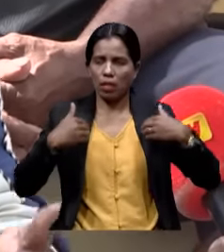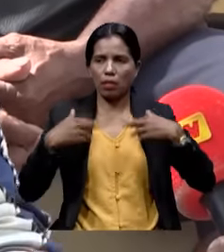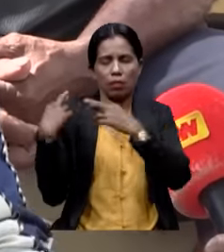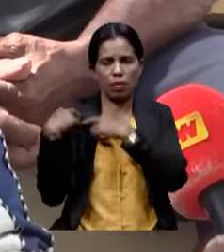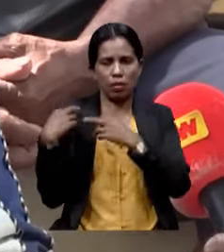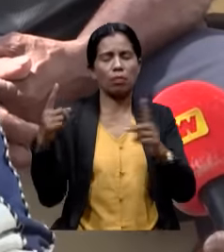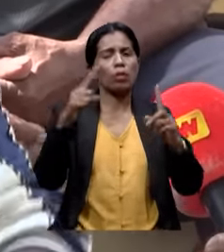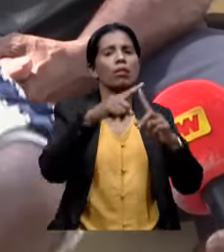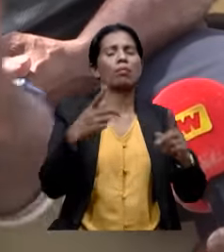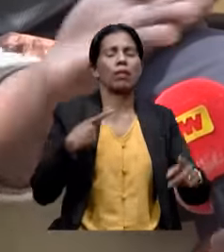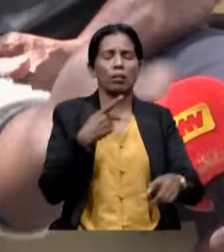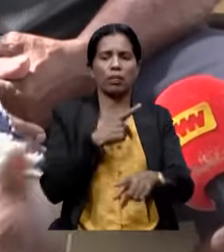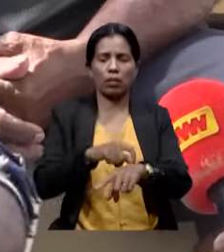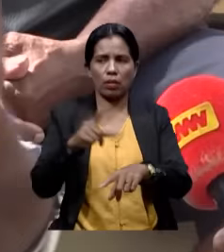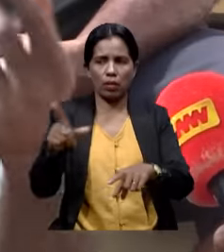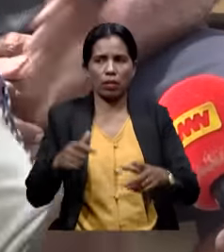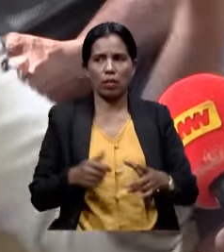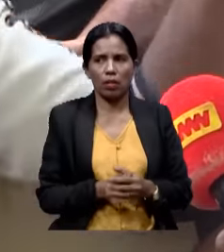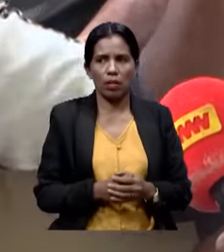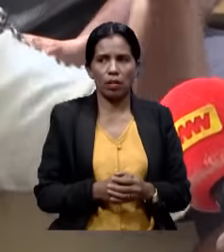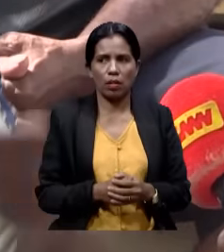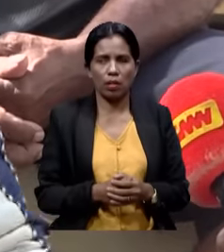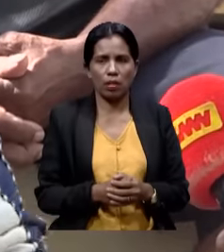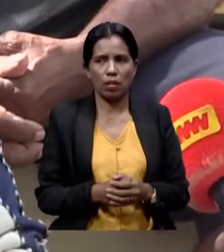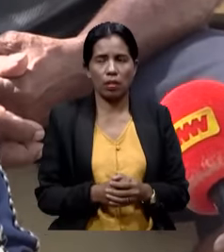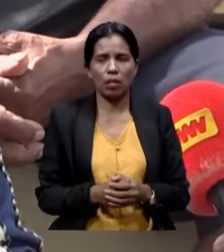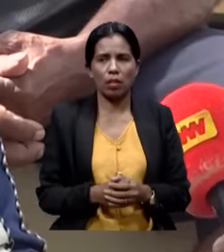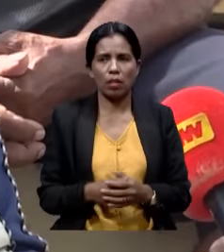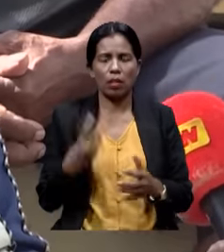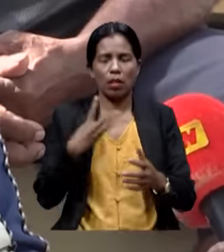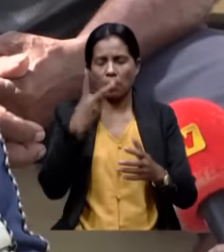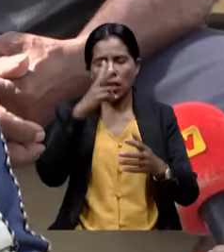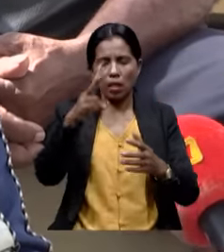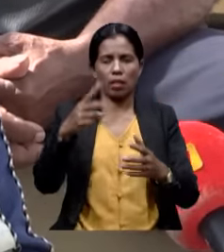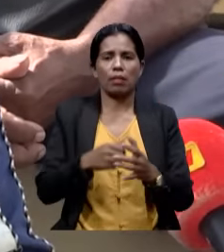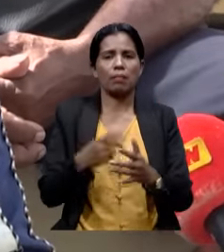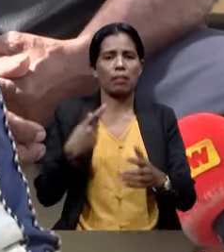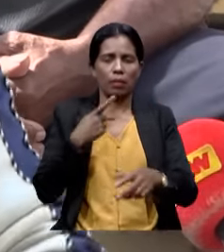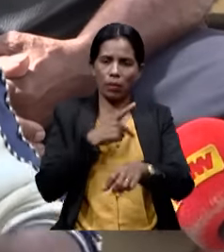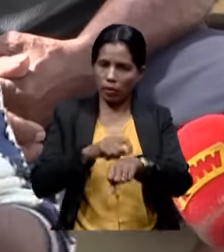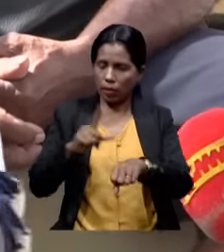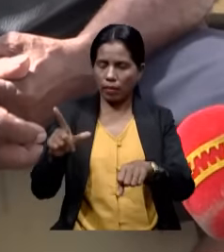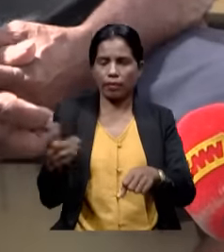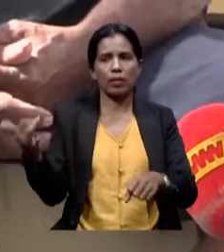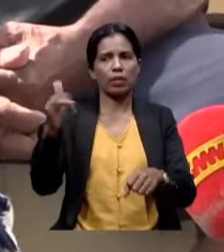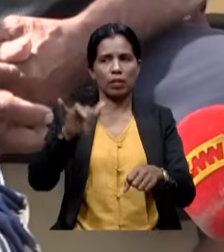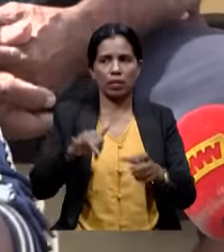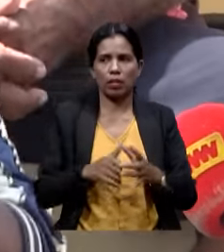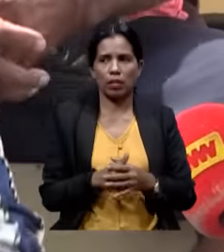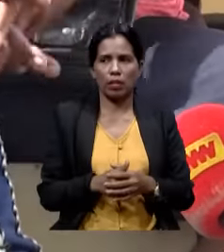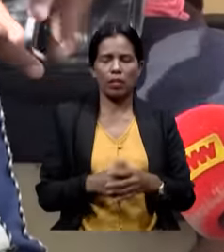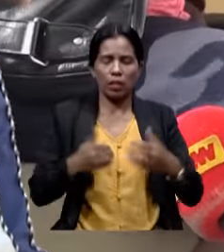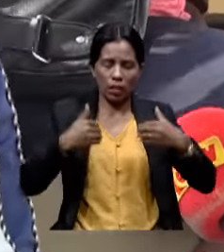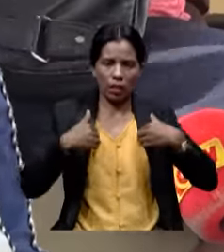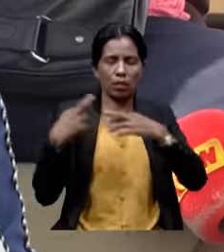parlamento autoridade municipal senhor Gaspar ami alo me deixar no parlamento sira buden sira i responsabilidade